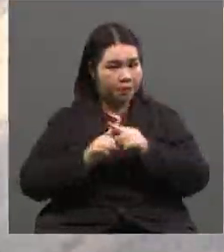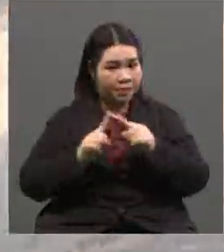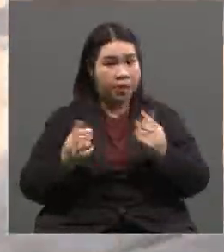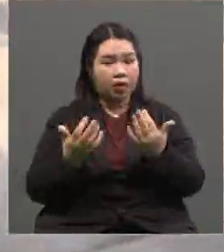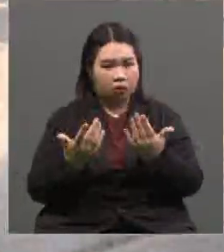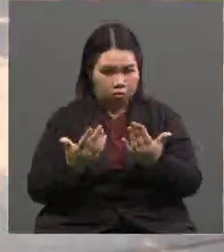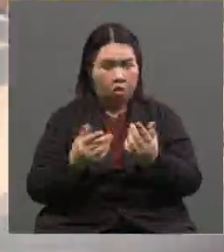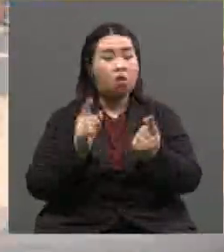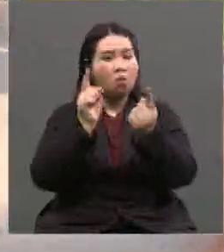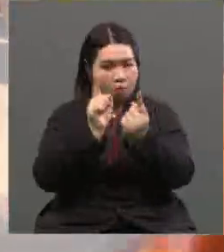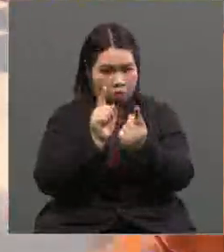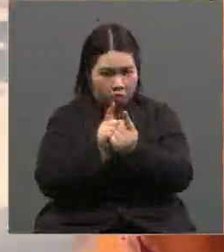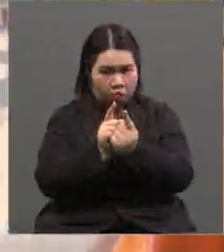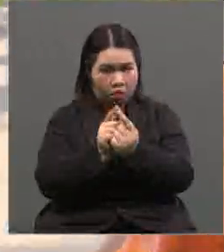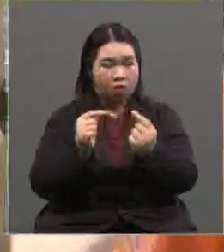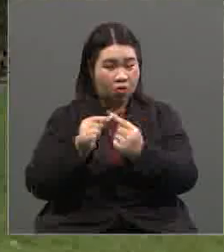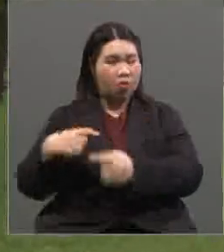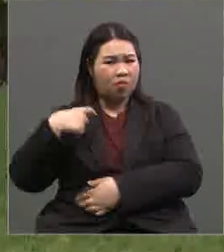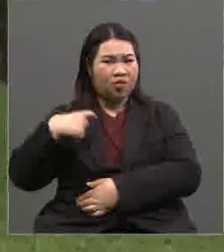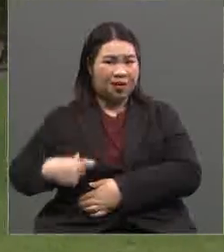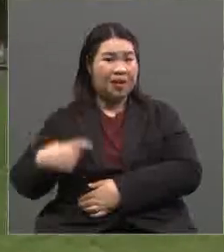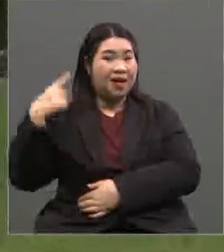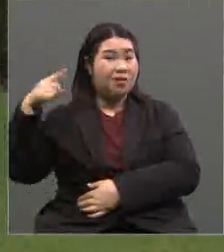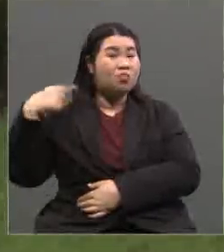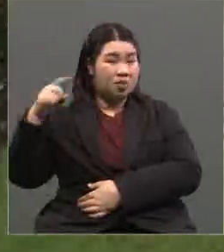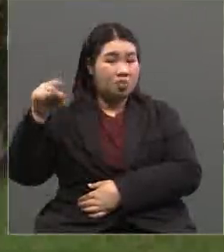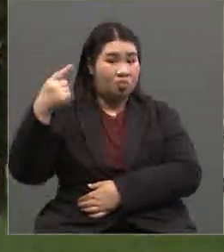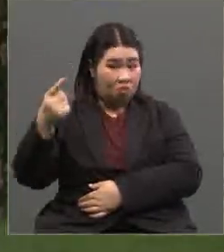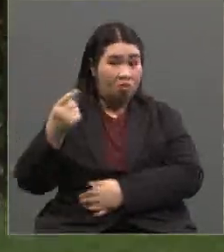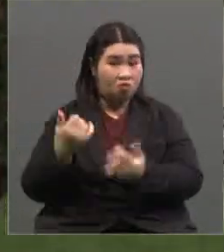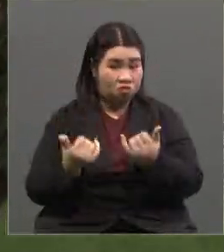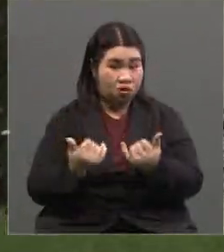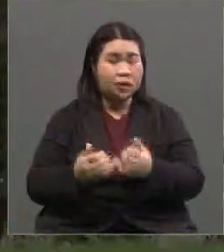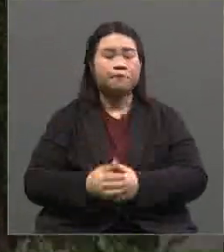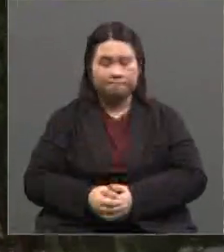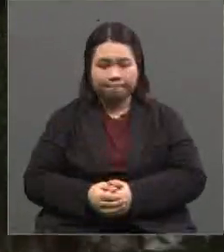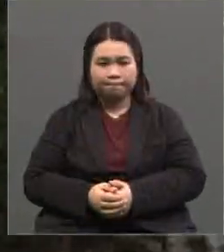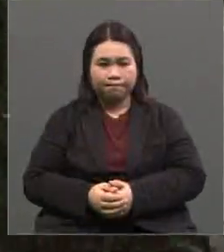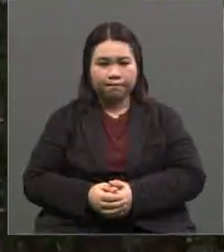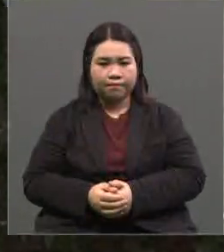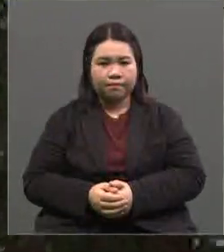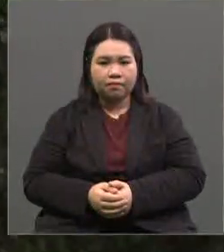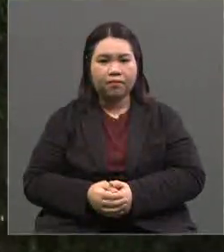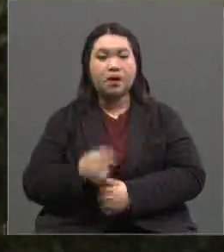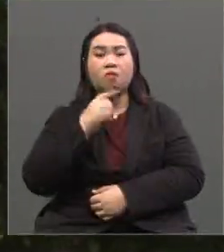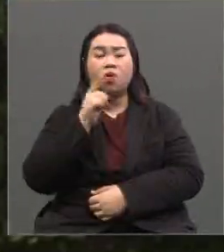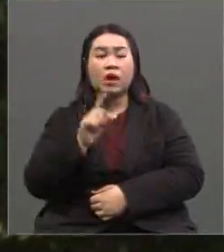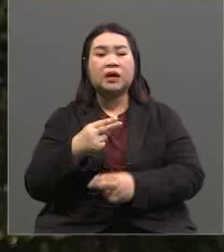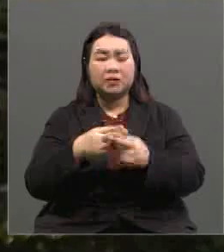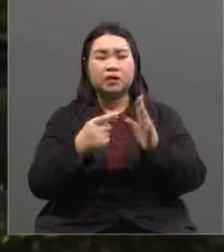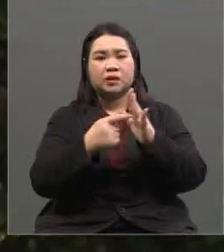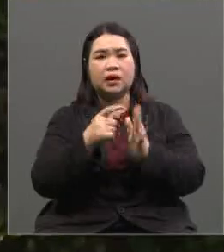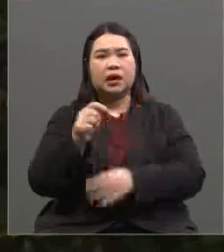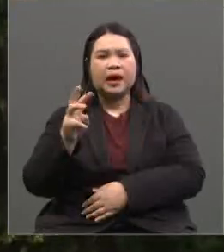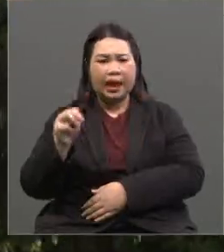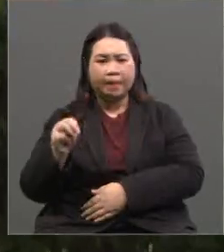ที่ได้มีการพูดคุยแล้วก็พบกับญาติผู้หญิงคนหนึ่งในวันนี้นั่นเองซึ่งข่าวที่เรานำเสนอไปเมื่อสักครู่นี้ไม่ใช่เป็น